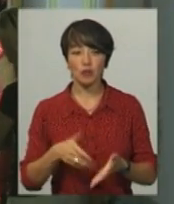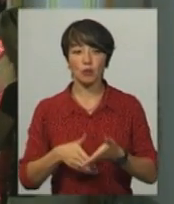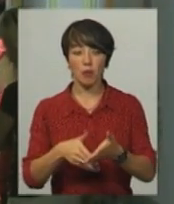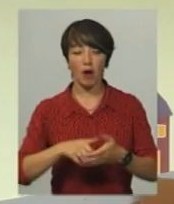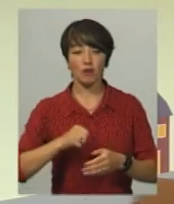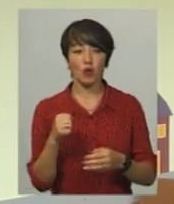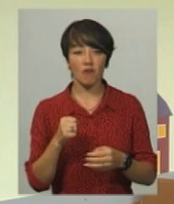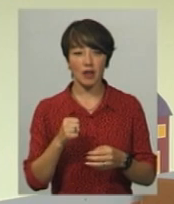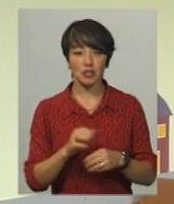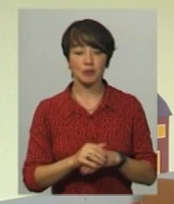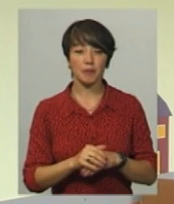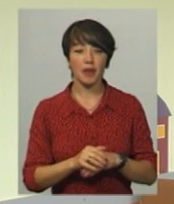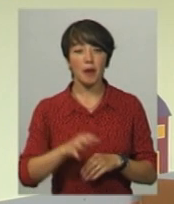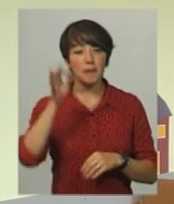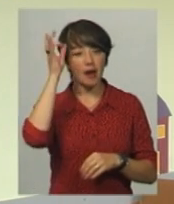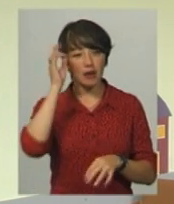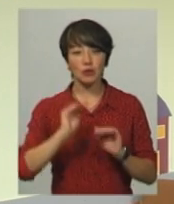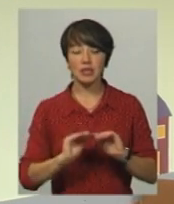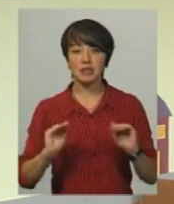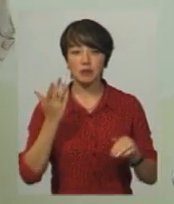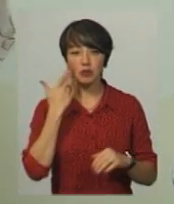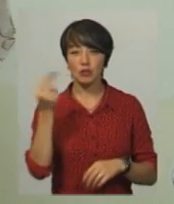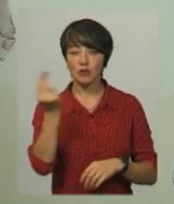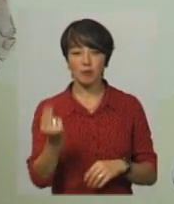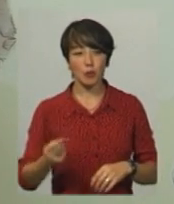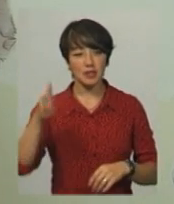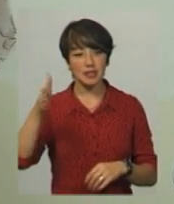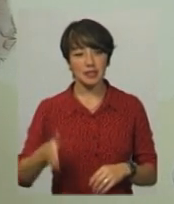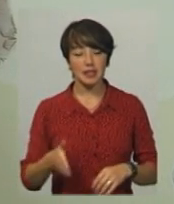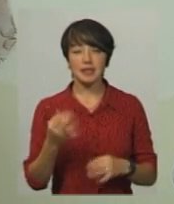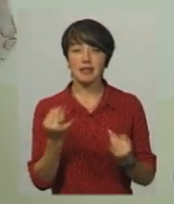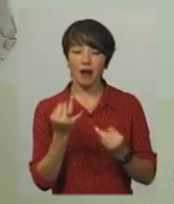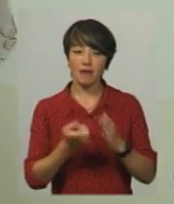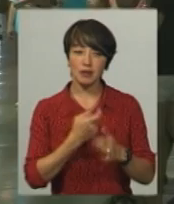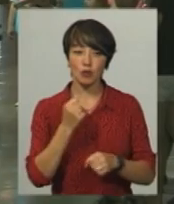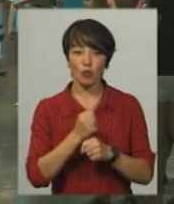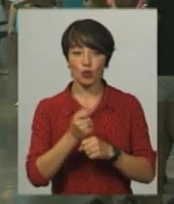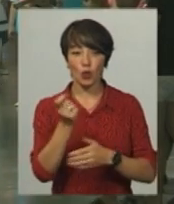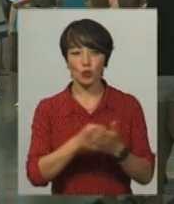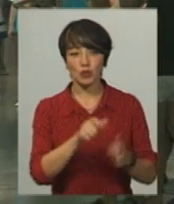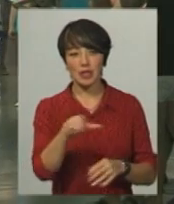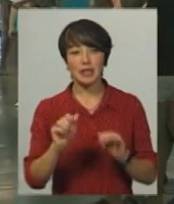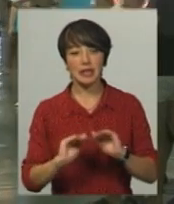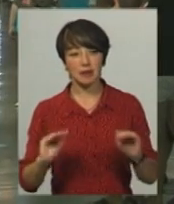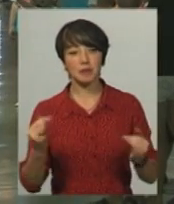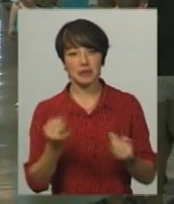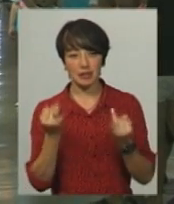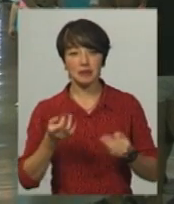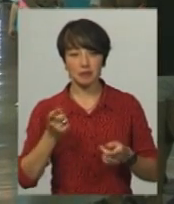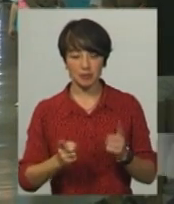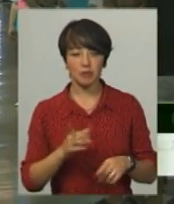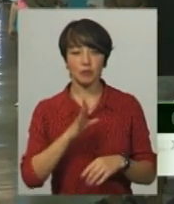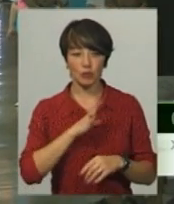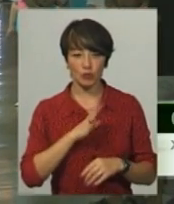його товариш. Семен Ковальчук пригадує, діти під час розфарбовування стін цікавились роботою художників. Дітям цікаво, звісно, було.